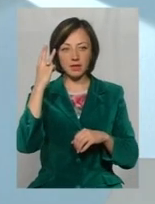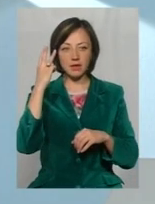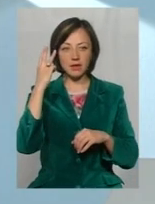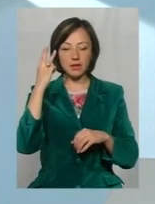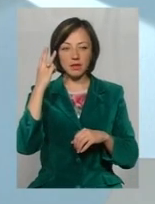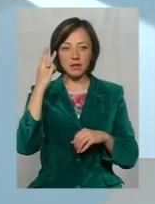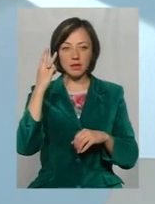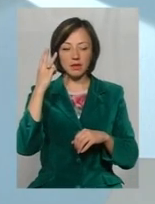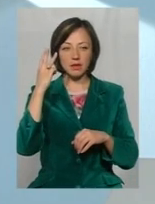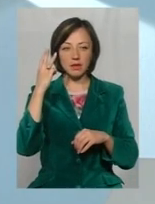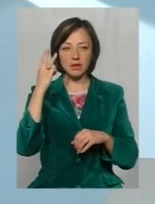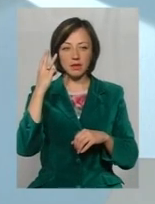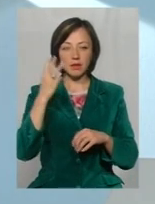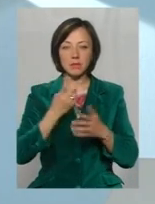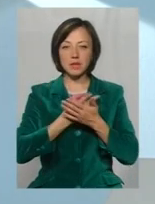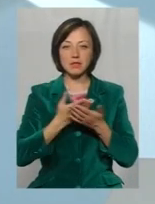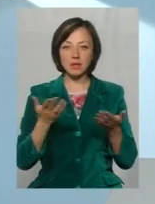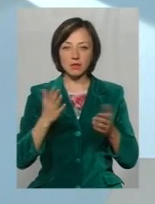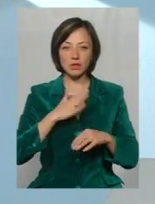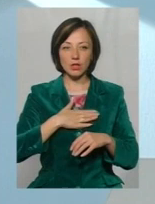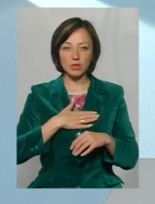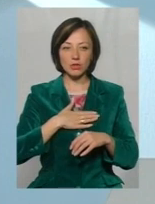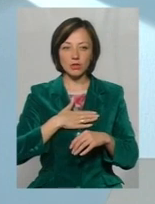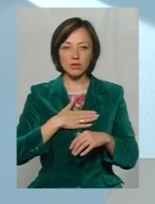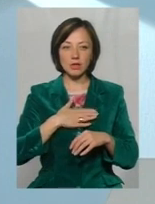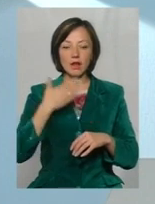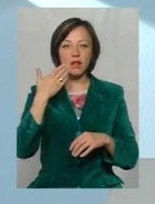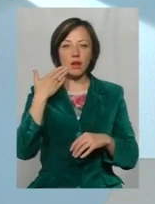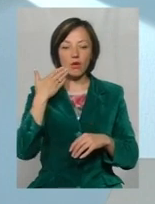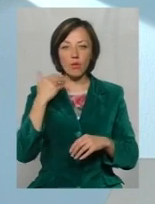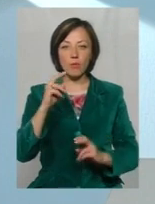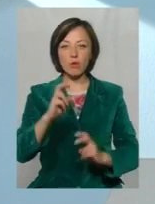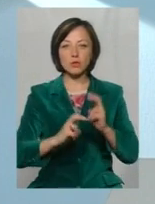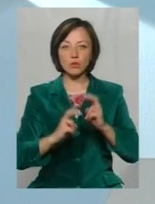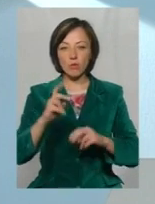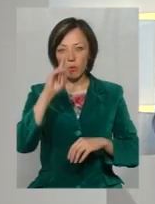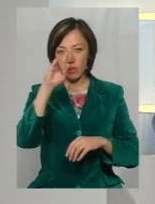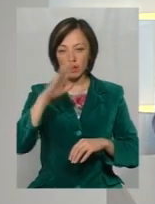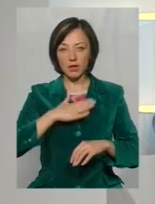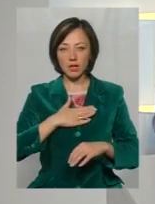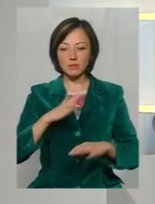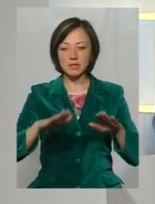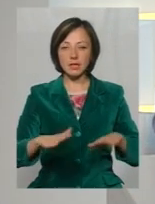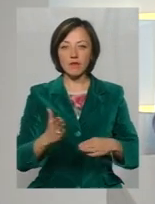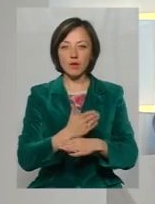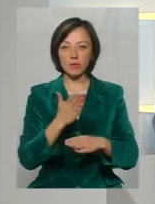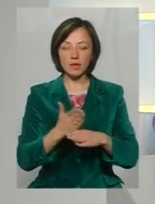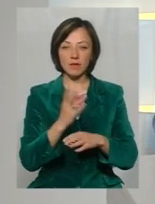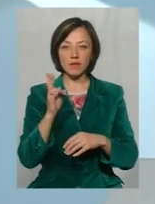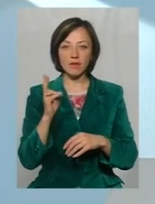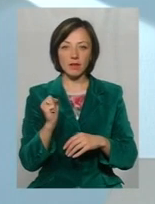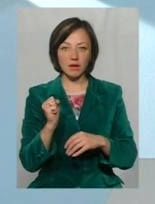Він передбачає презентацію нашої легкої промисловості і популяризацію наших місцевих виробників на